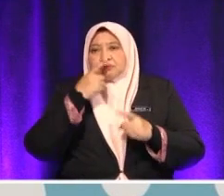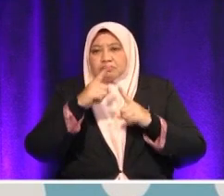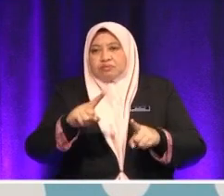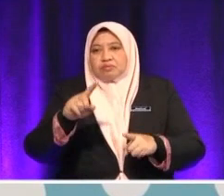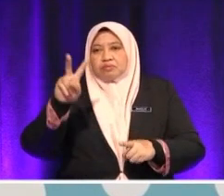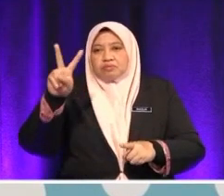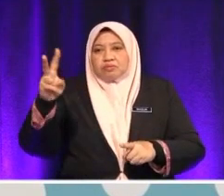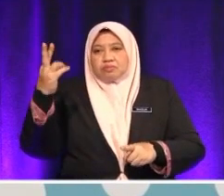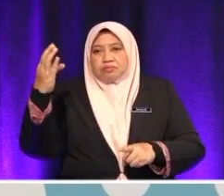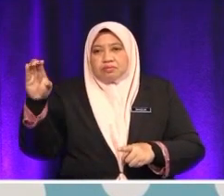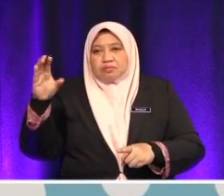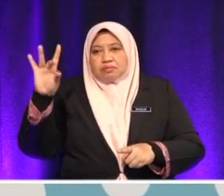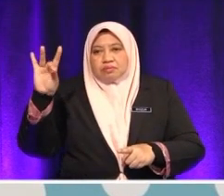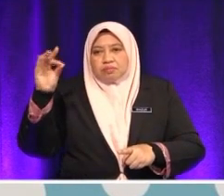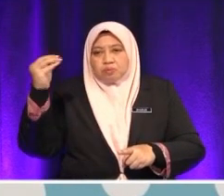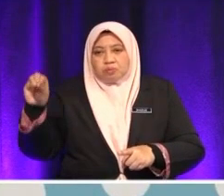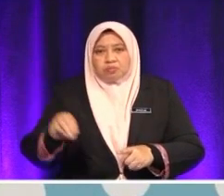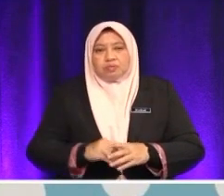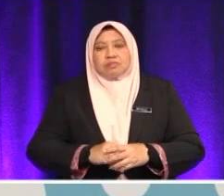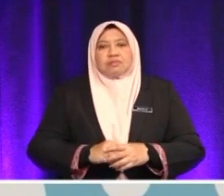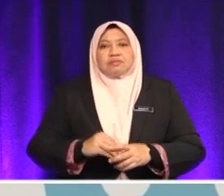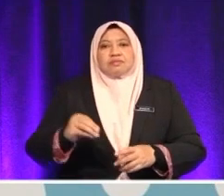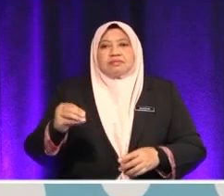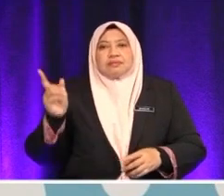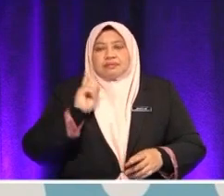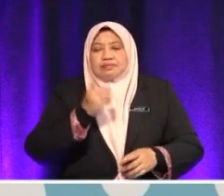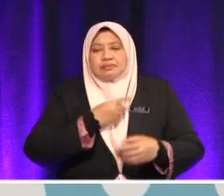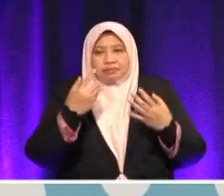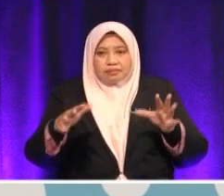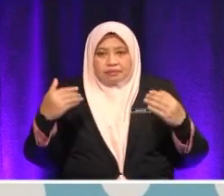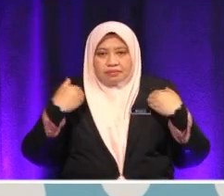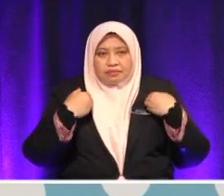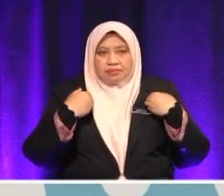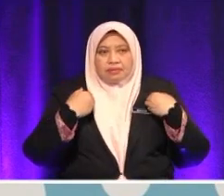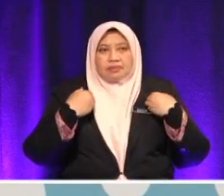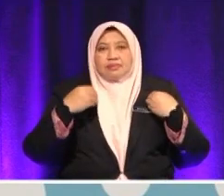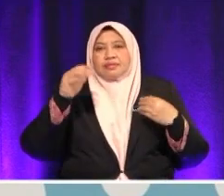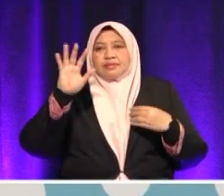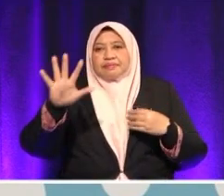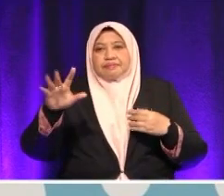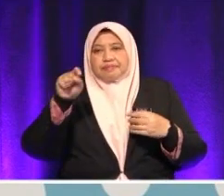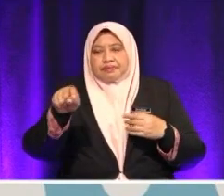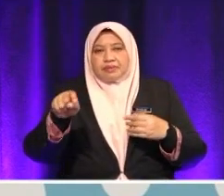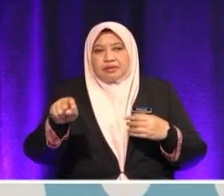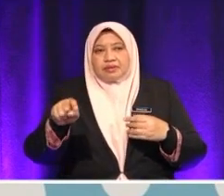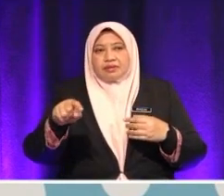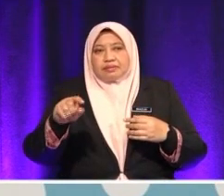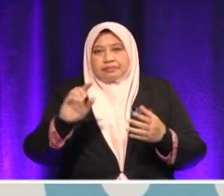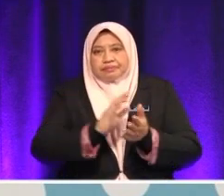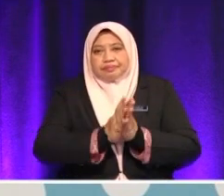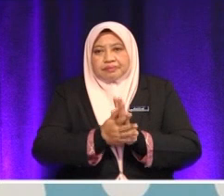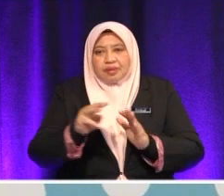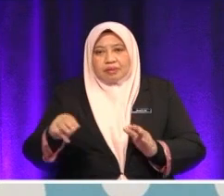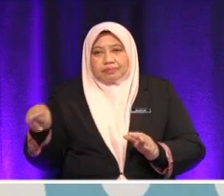280 Oke kita udah ada kelima 5 titik ini dan di sinilah yang saya suruh